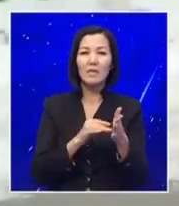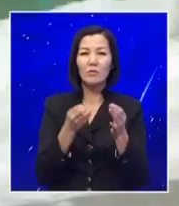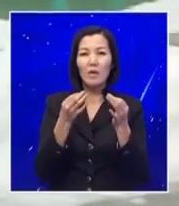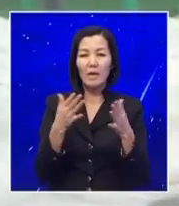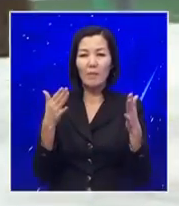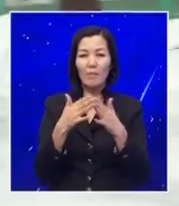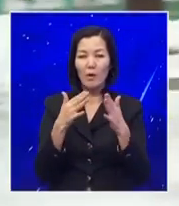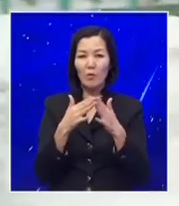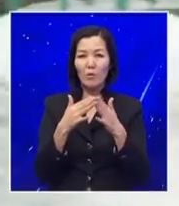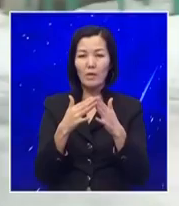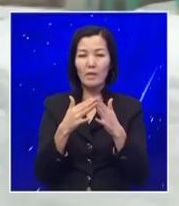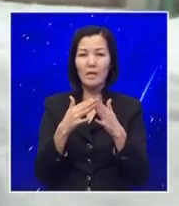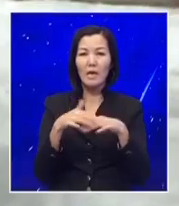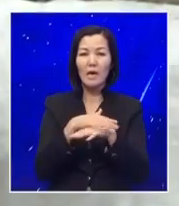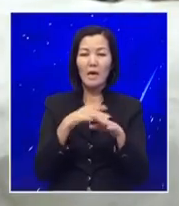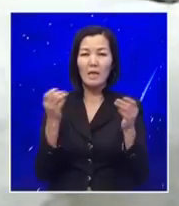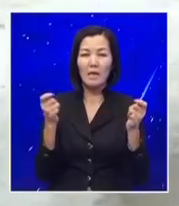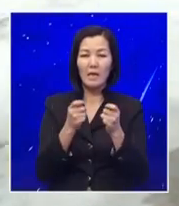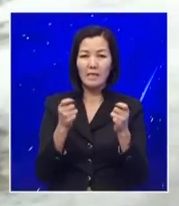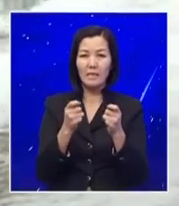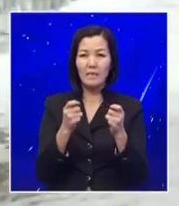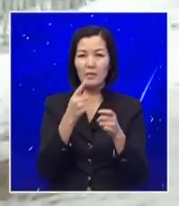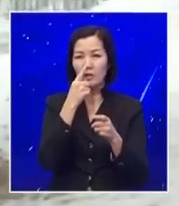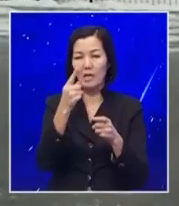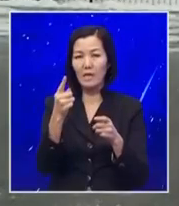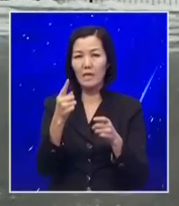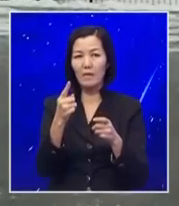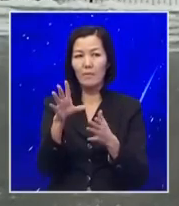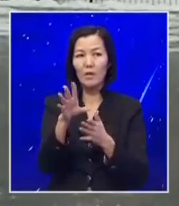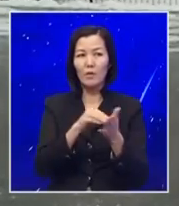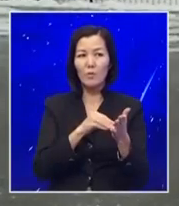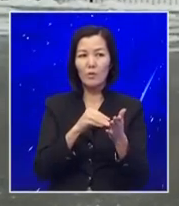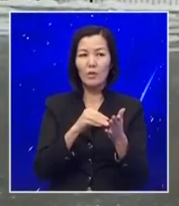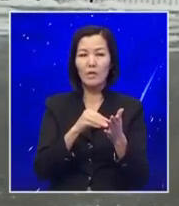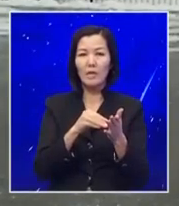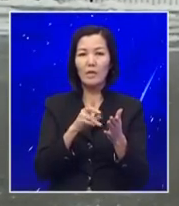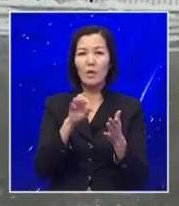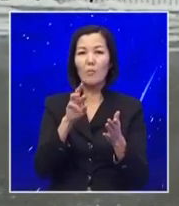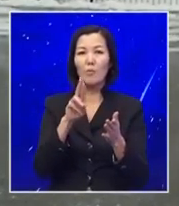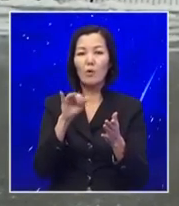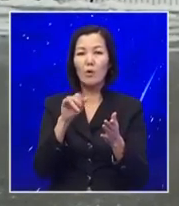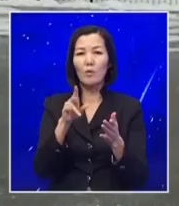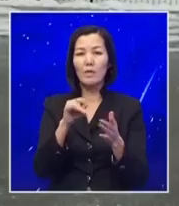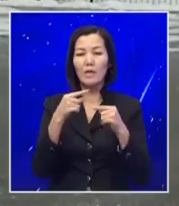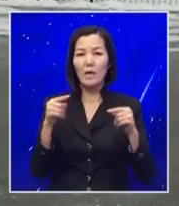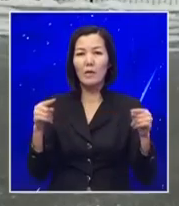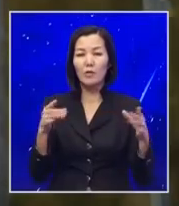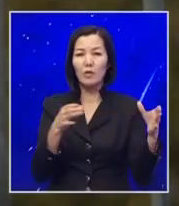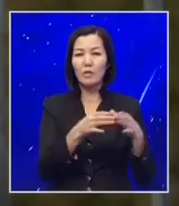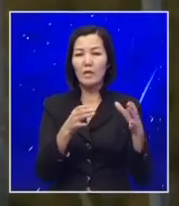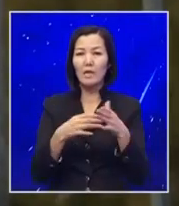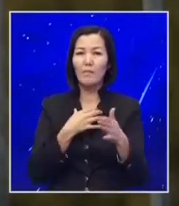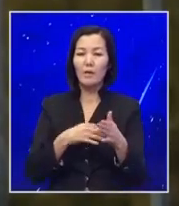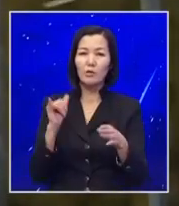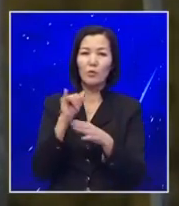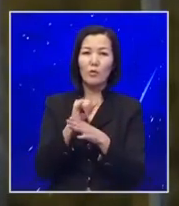ғана. Тұрғын санының аздығы мен ауылдың шалғайлығына қарамастан үлгілі елді мекен. Бояулықтардың айтуынша түрлі делегация мен маңызды